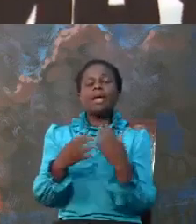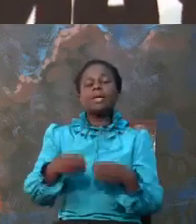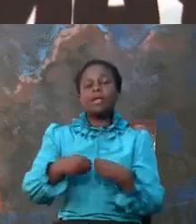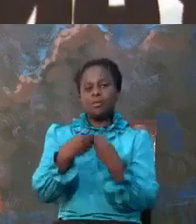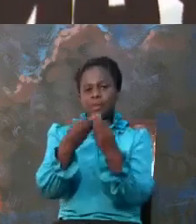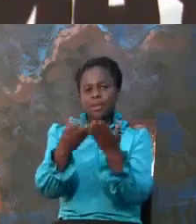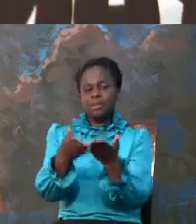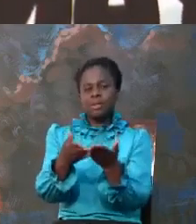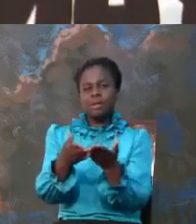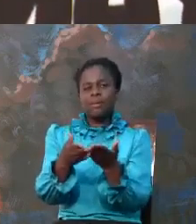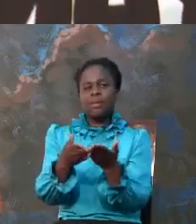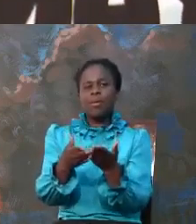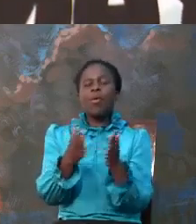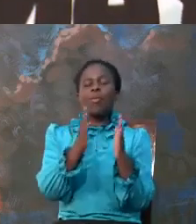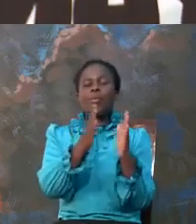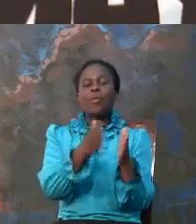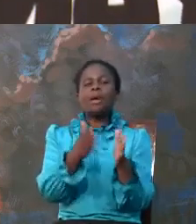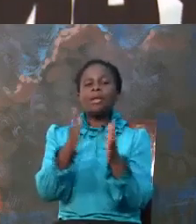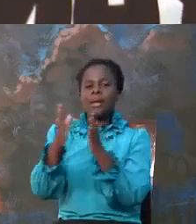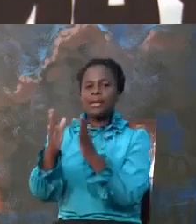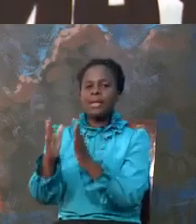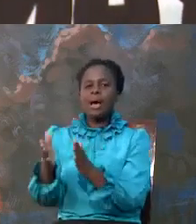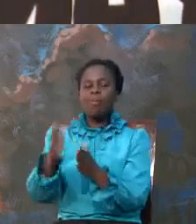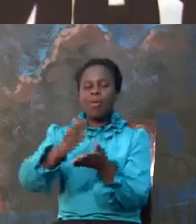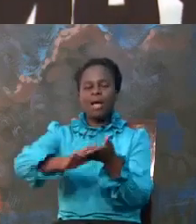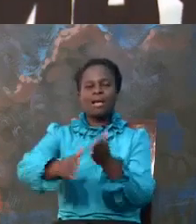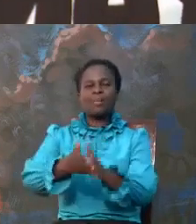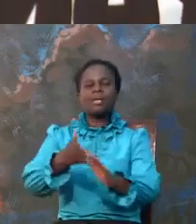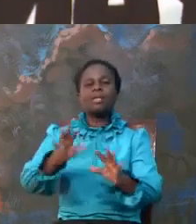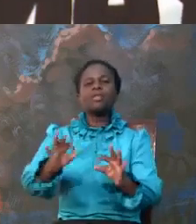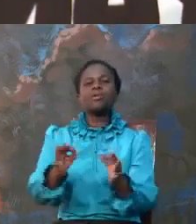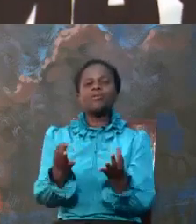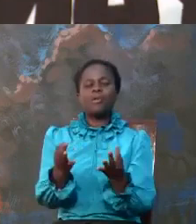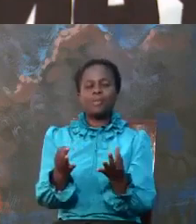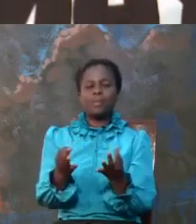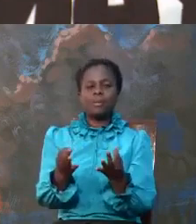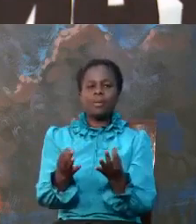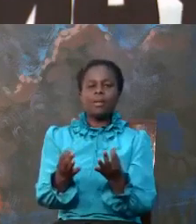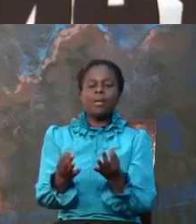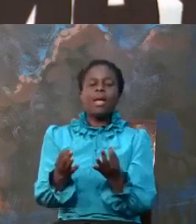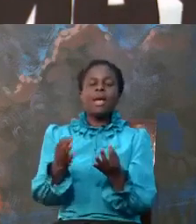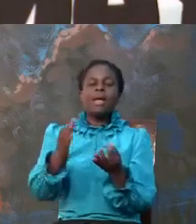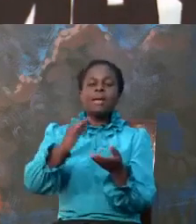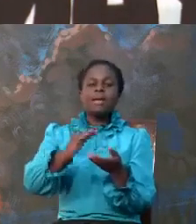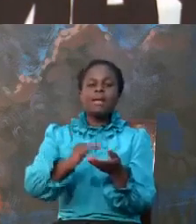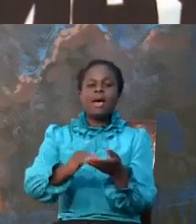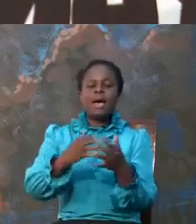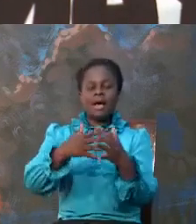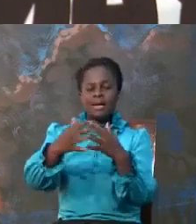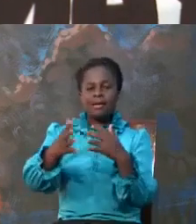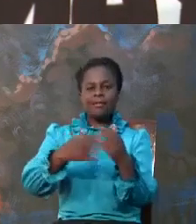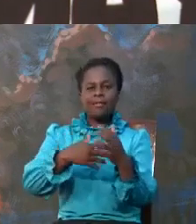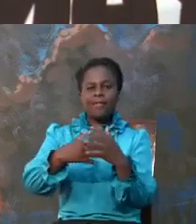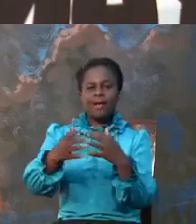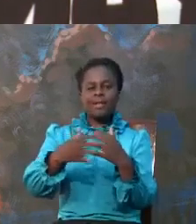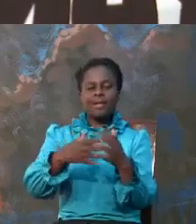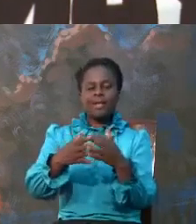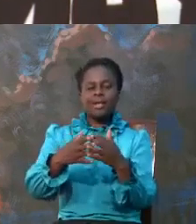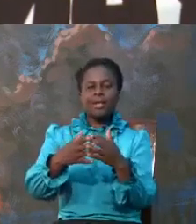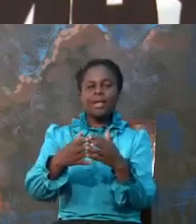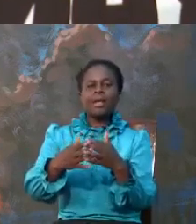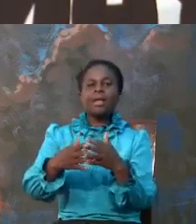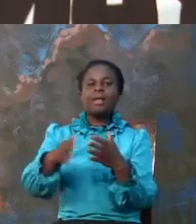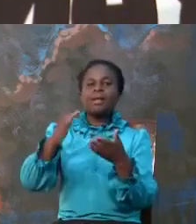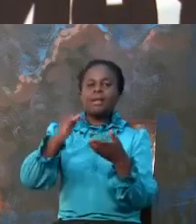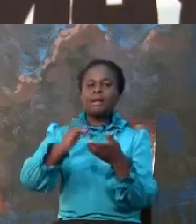itatupatia mwanadamu anapatanishwaje na anafanywaje afanane na